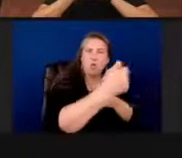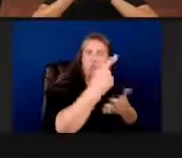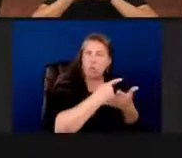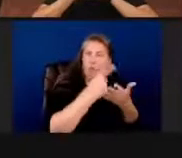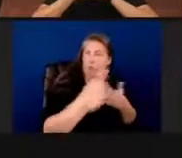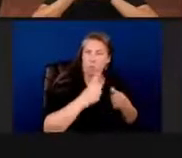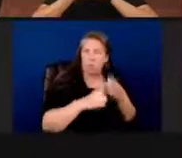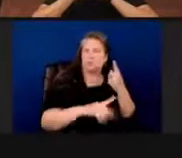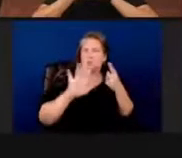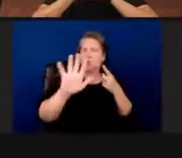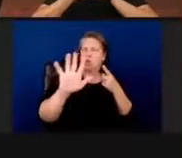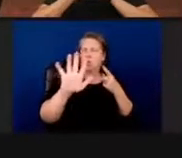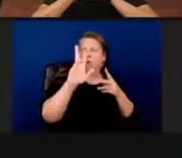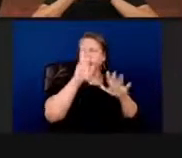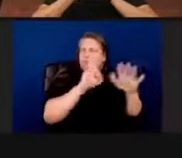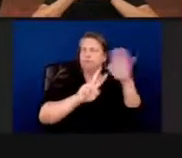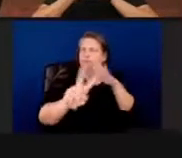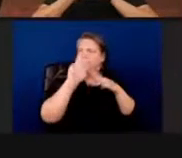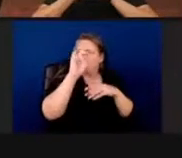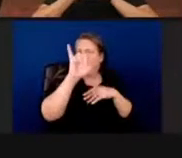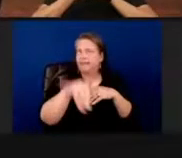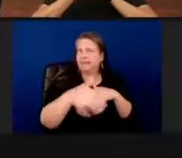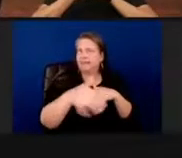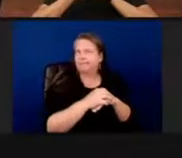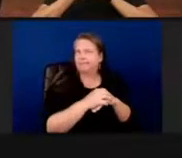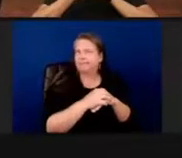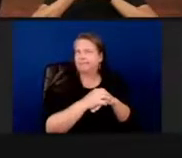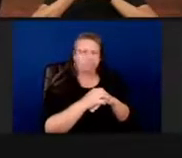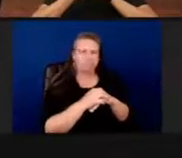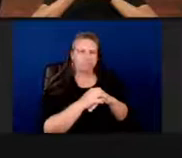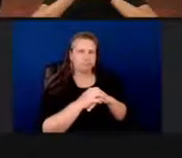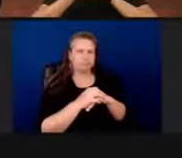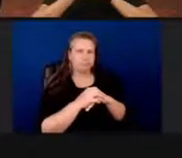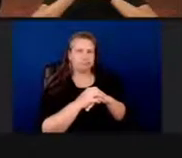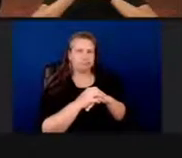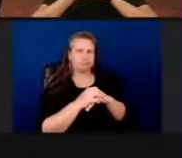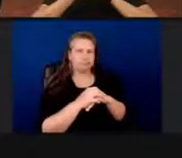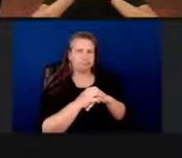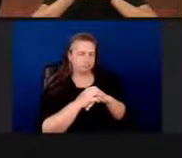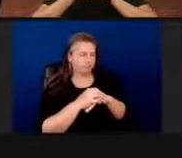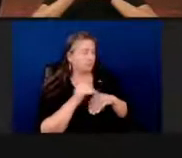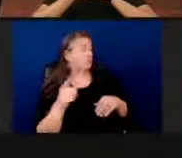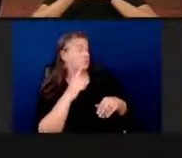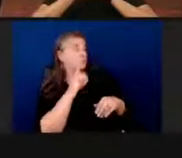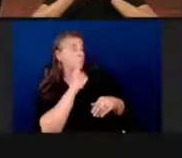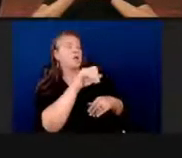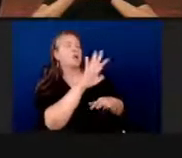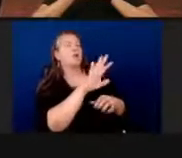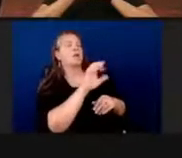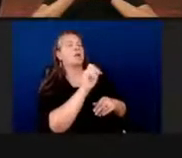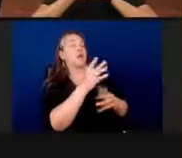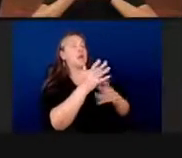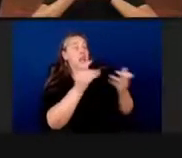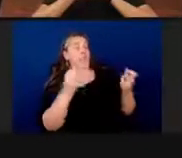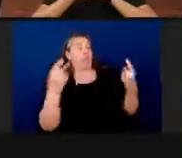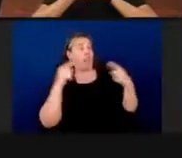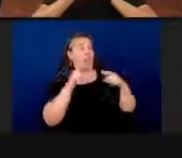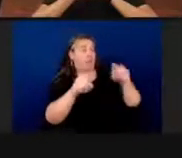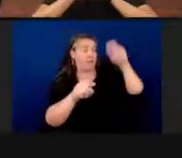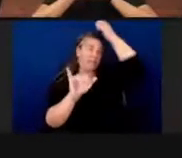mbinu ambazo tumeweka ili kuhakikisha kuwa iwapo wanafunzi wanahama wanaweza kuendelea na mpango